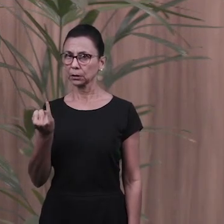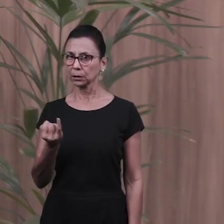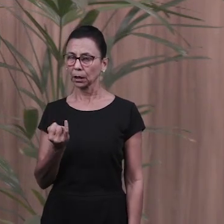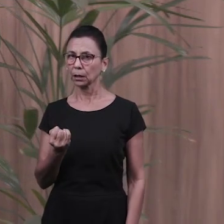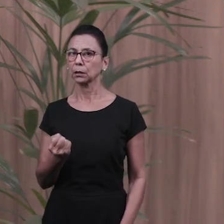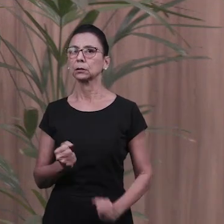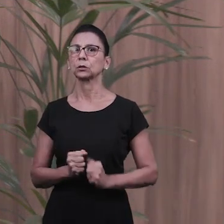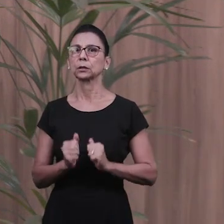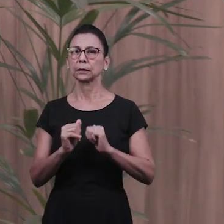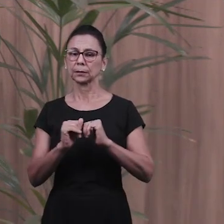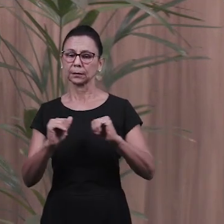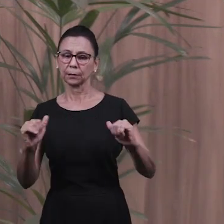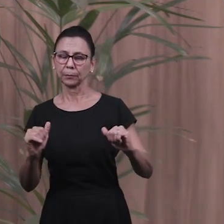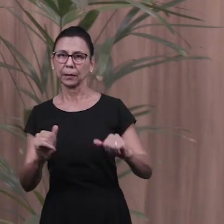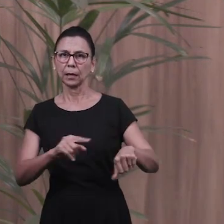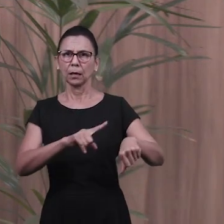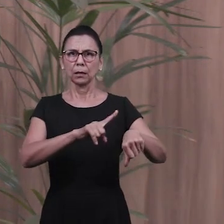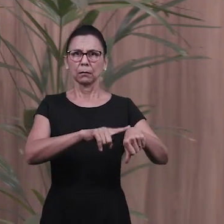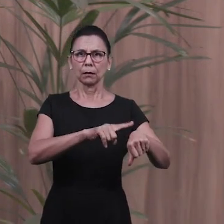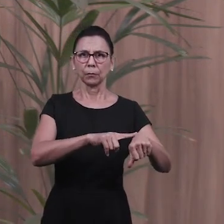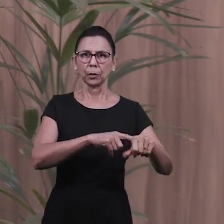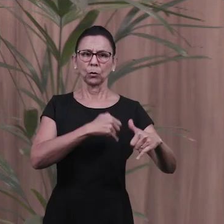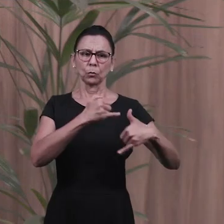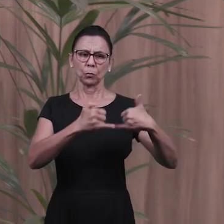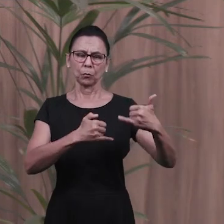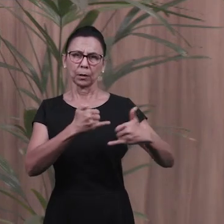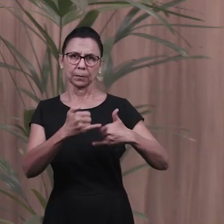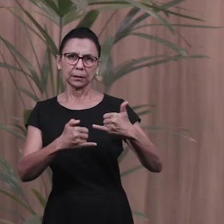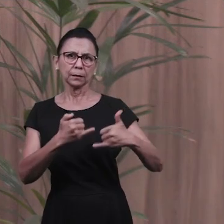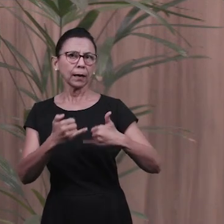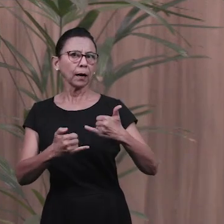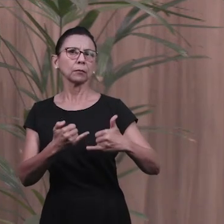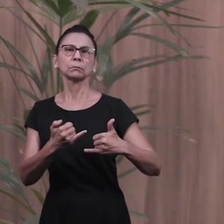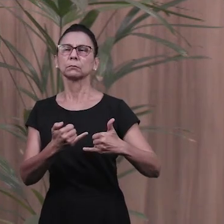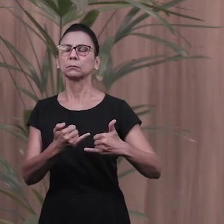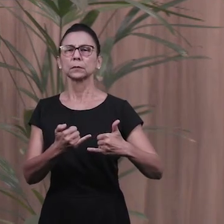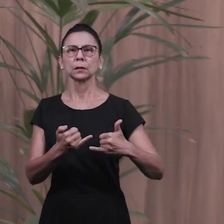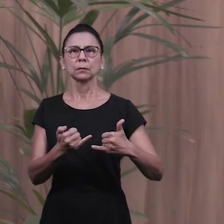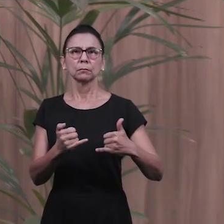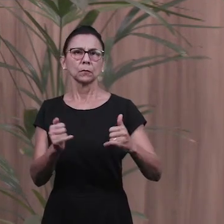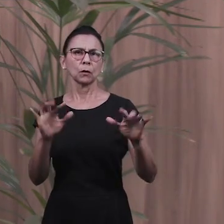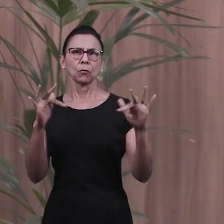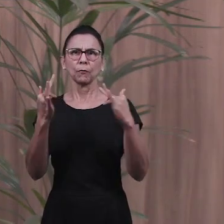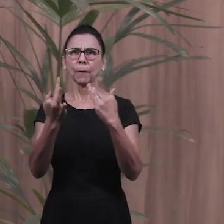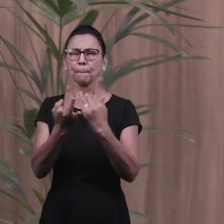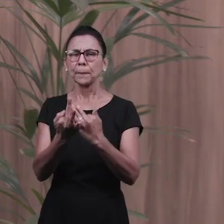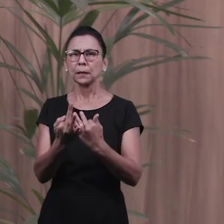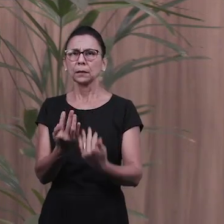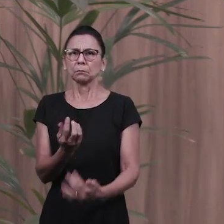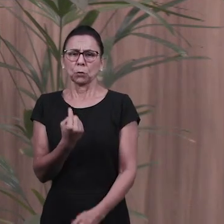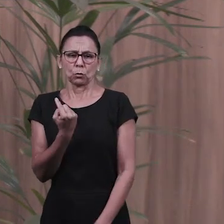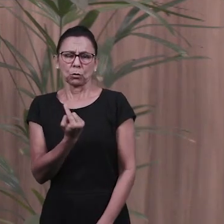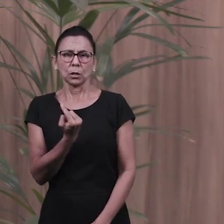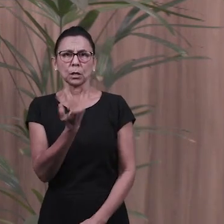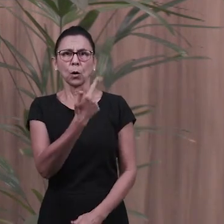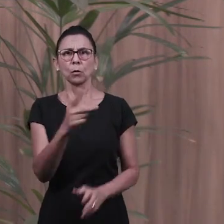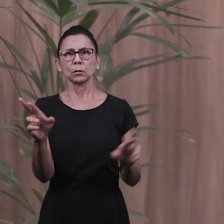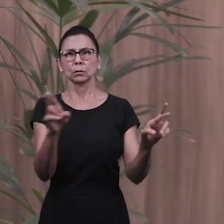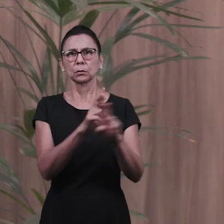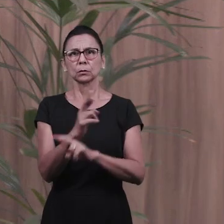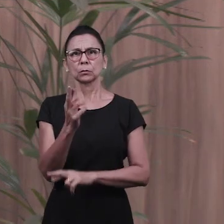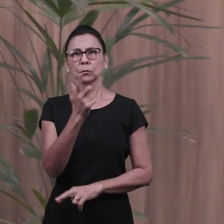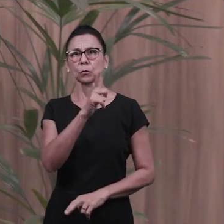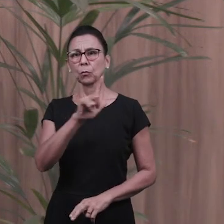réserver l'espace et le temps de jeu afin qu'ils puissent jouer sans fin direct, soit avec nous, tout seul, avec d'autres